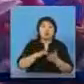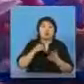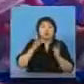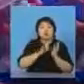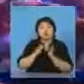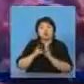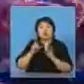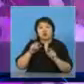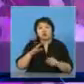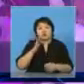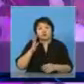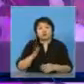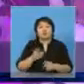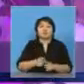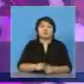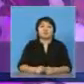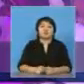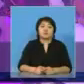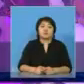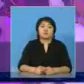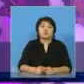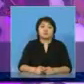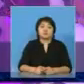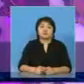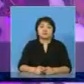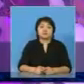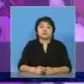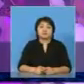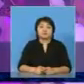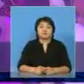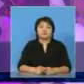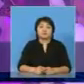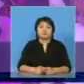гастрольдік сапармен аттанбақшы. Гүлдана Байқызы, Николай Сырбов, Ғалымжан Орынов, Ақтөбе телеарнасы.